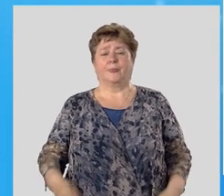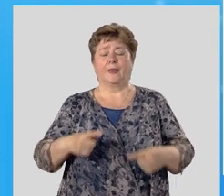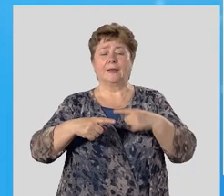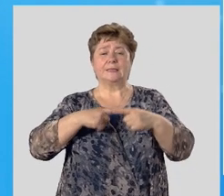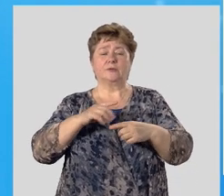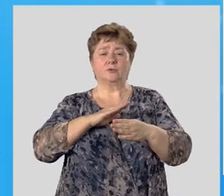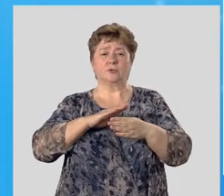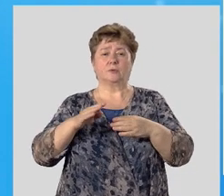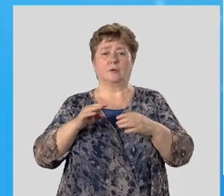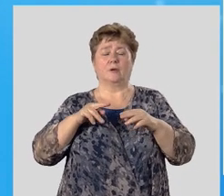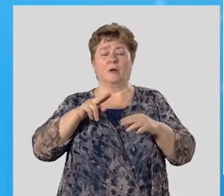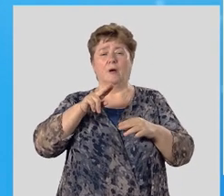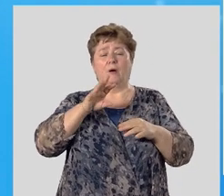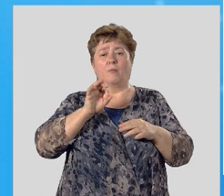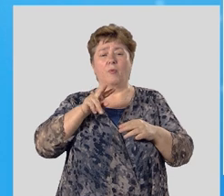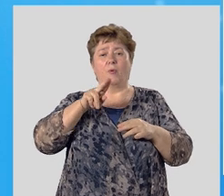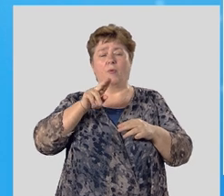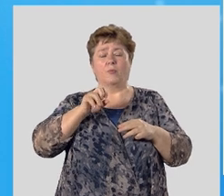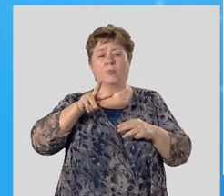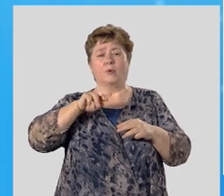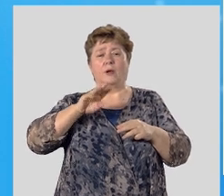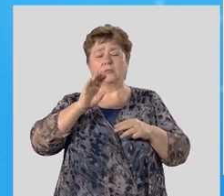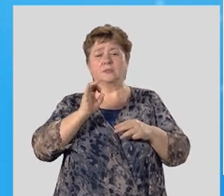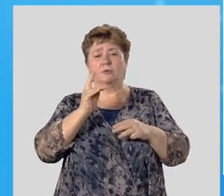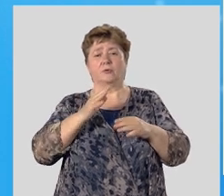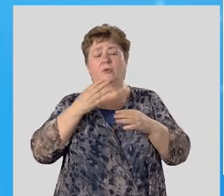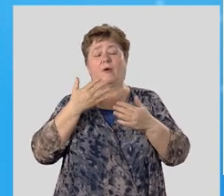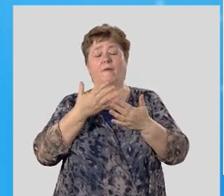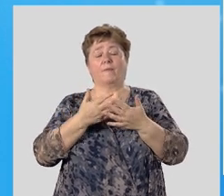Следующий уровень – популяционно-видовой.